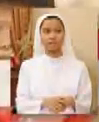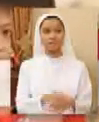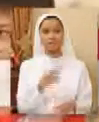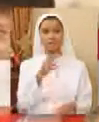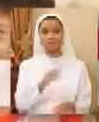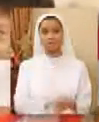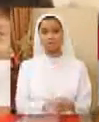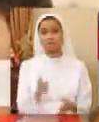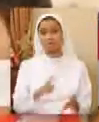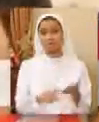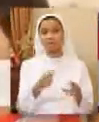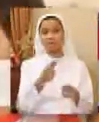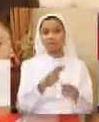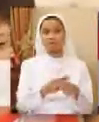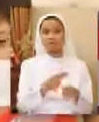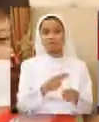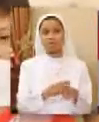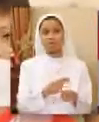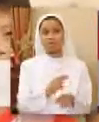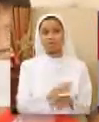Anong pahala? What's your name?